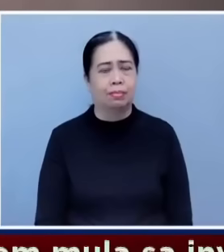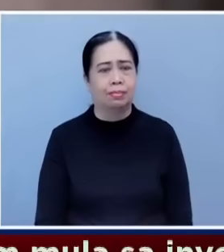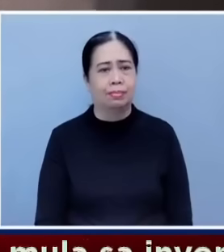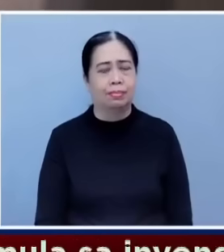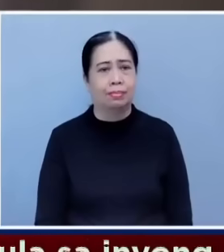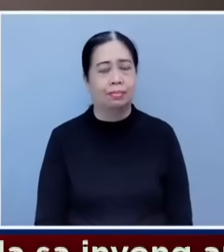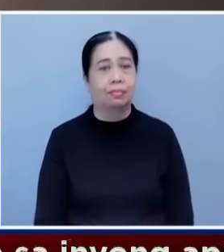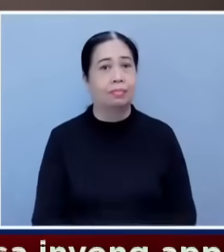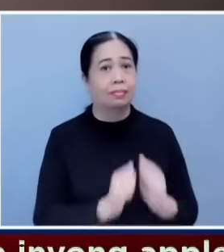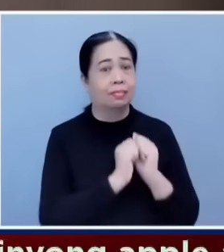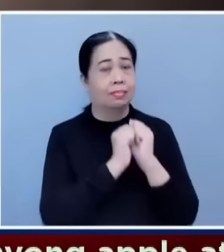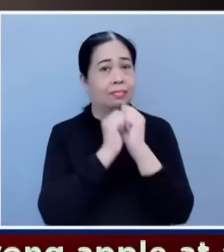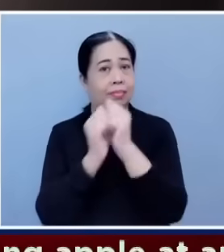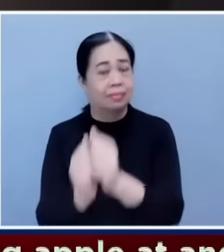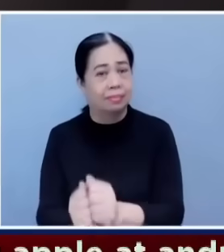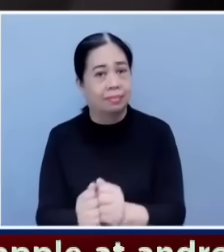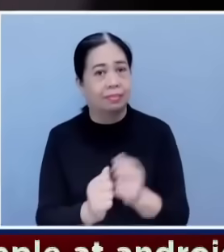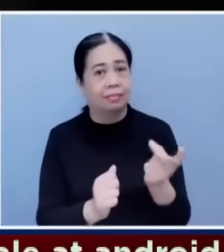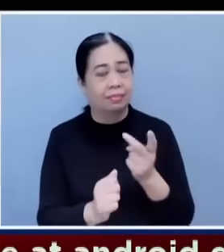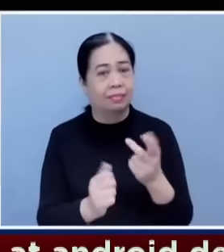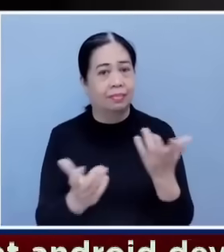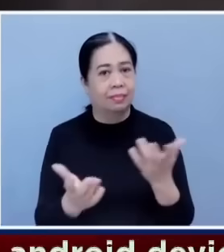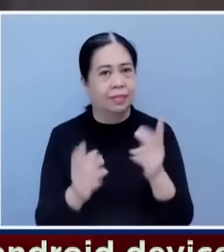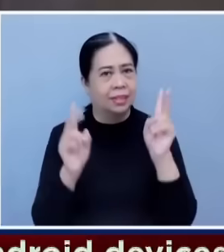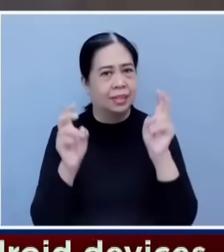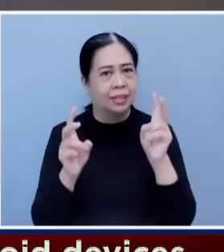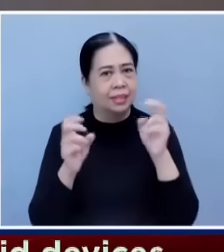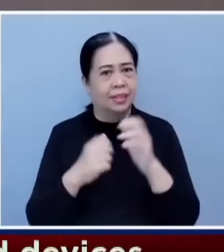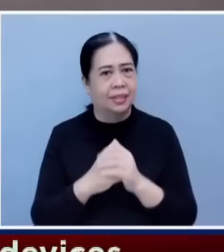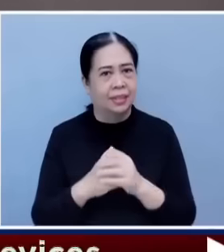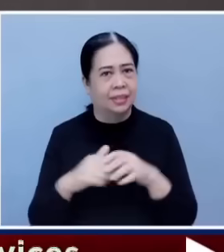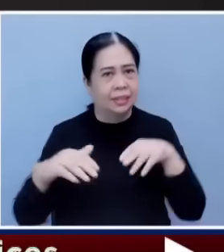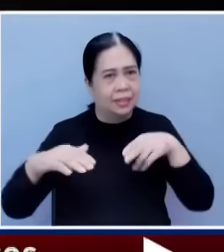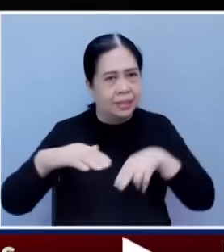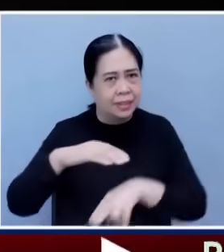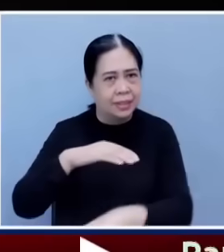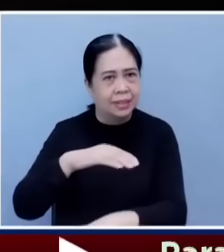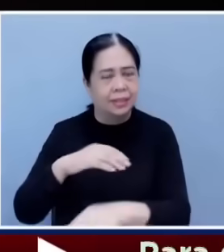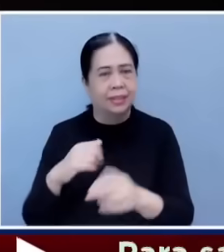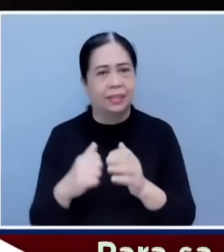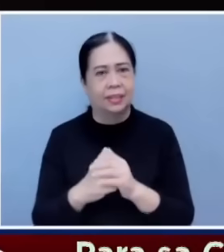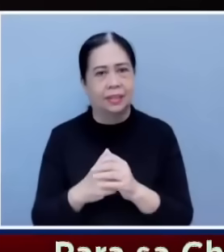Isinama rin kami ng mag-asawa sa tinatawag nilang underground o ang